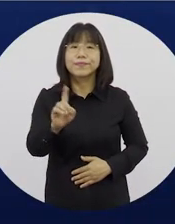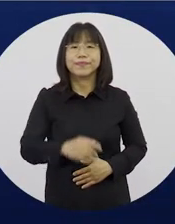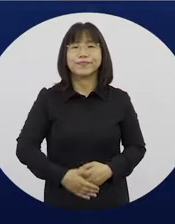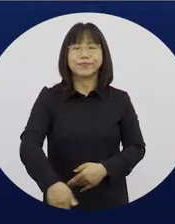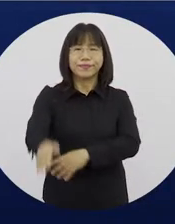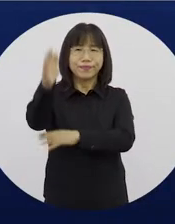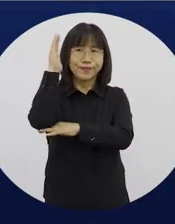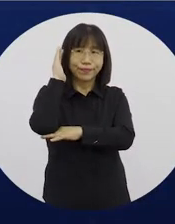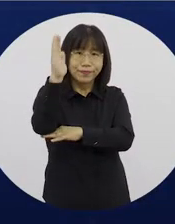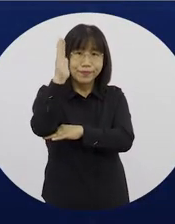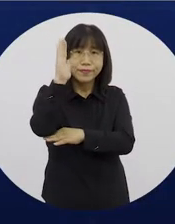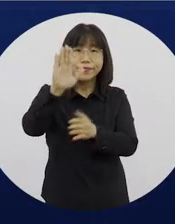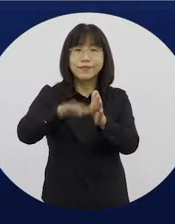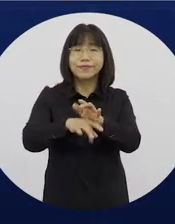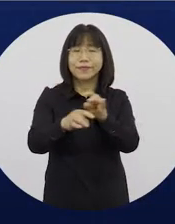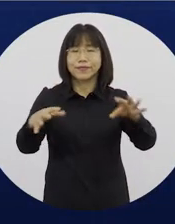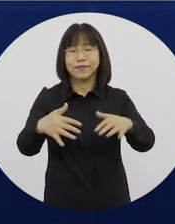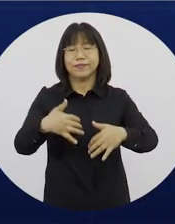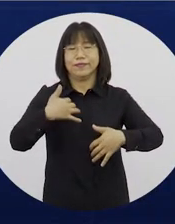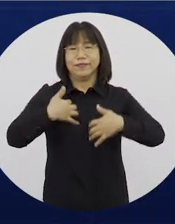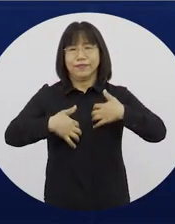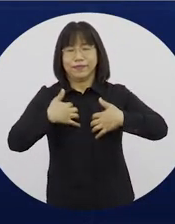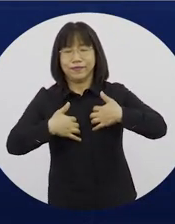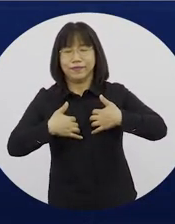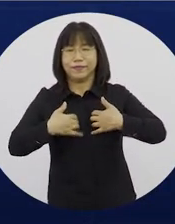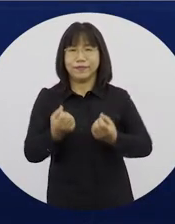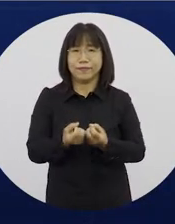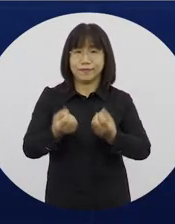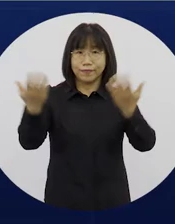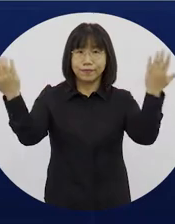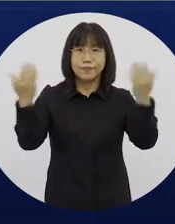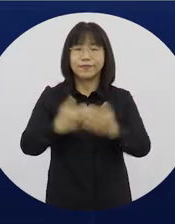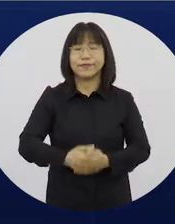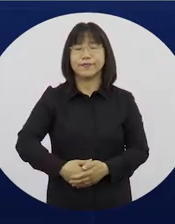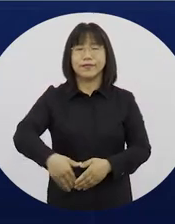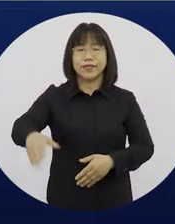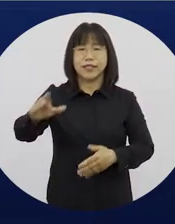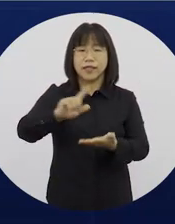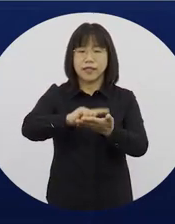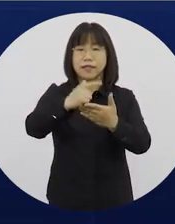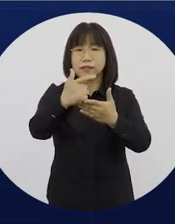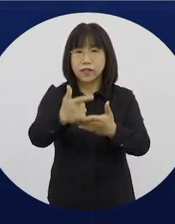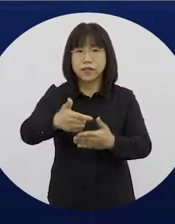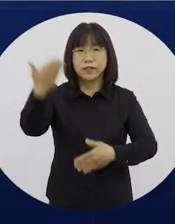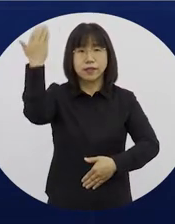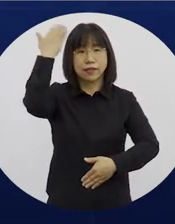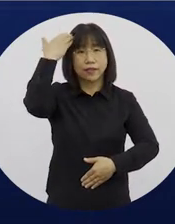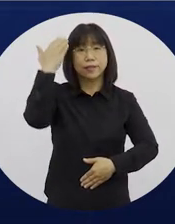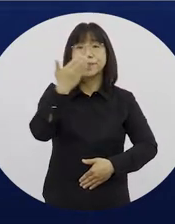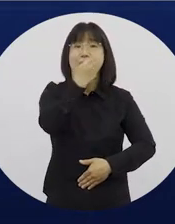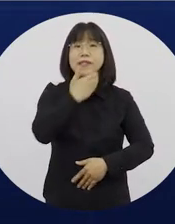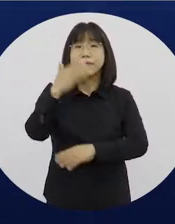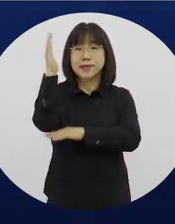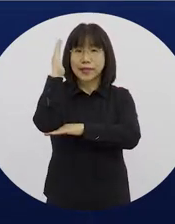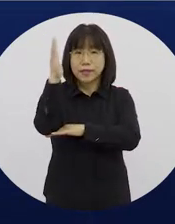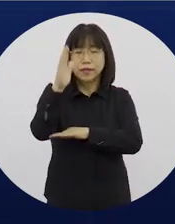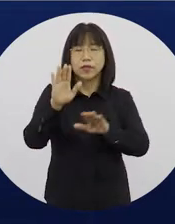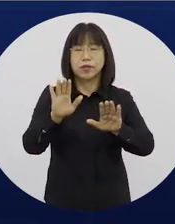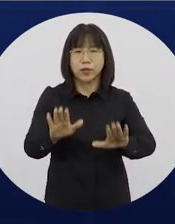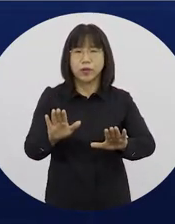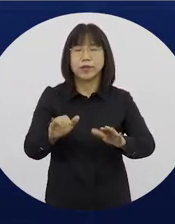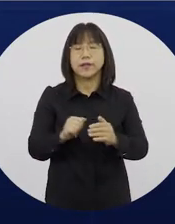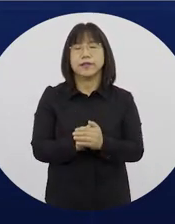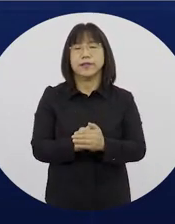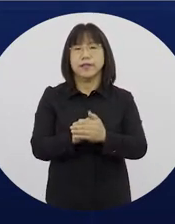개최 때마다 국민들의 많은 사랑을 받고 있는 강서 지식 비타민 강좌가 오는 6월 10일부터 강서구청 유튜브 채널을